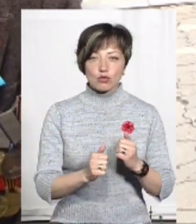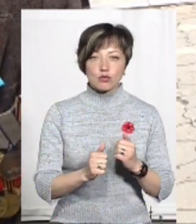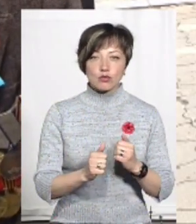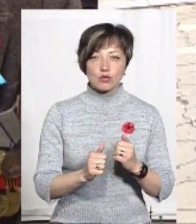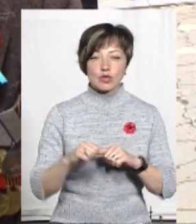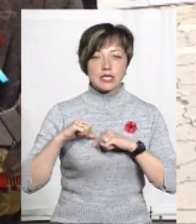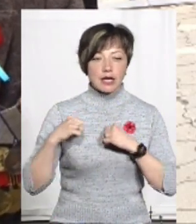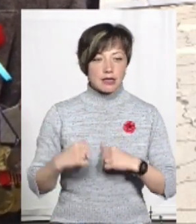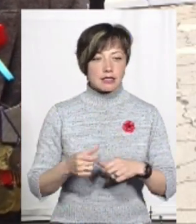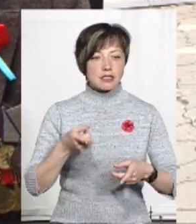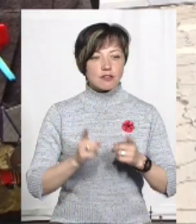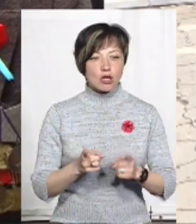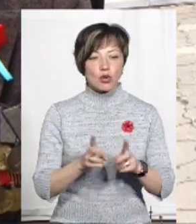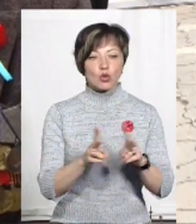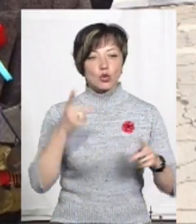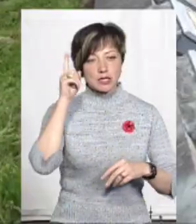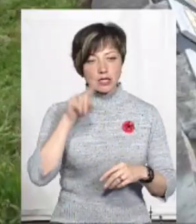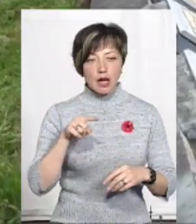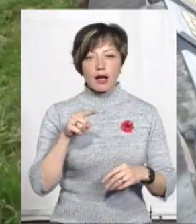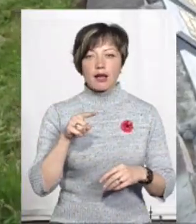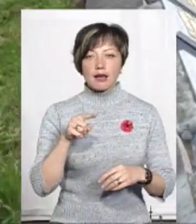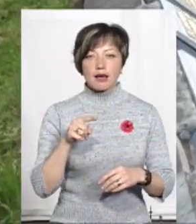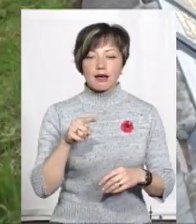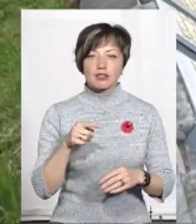звичайно, хто знає ціну миру.